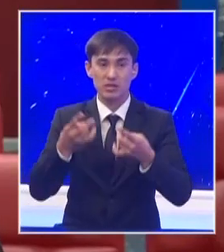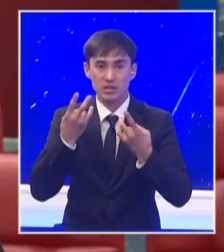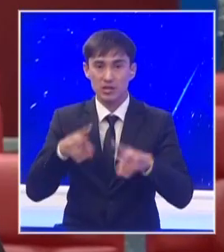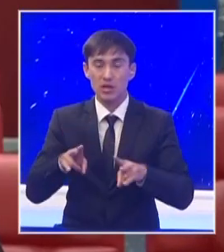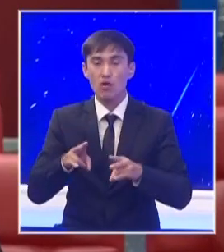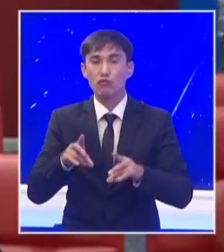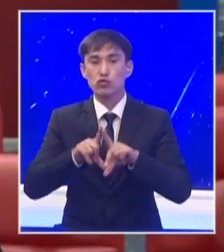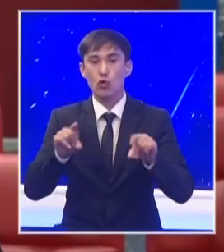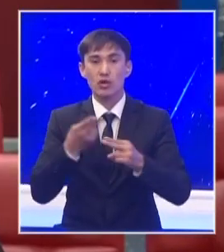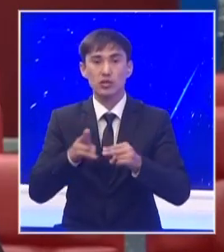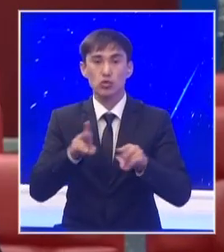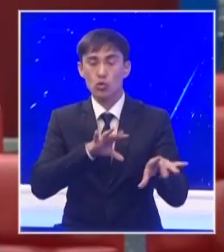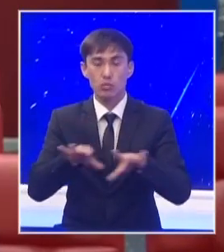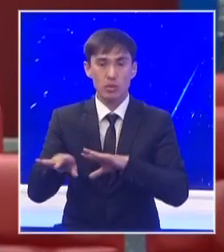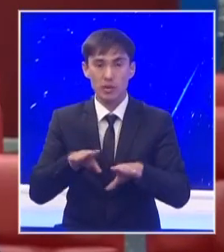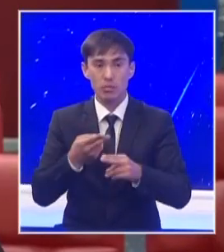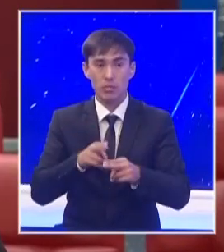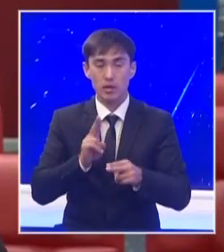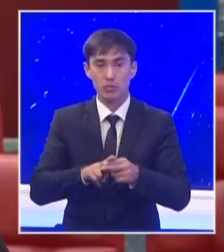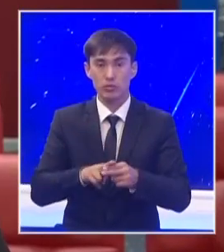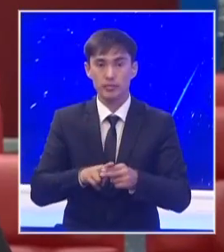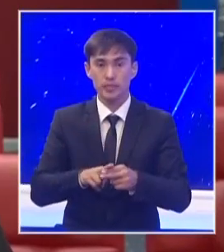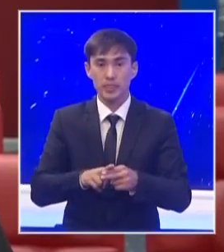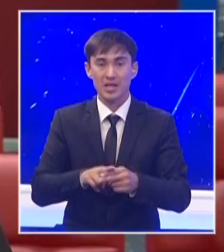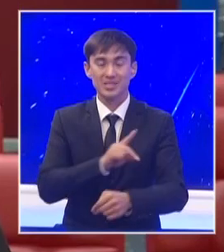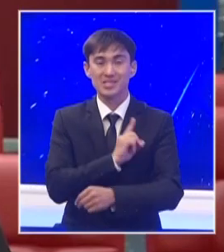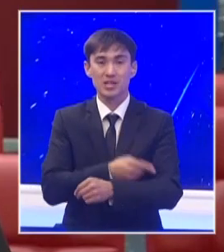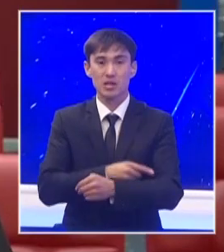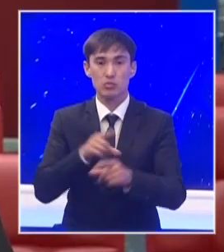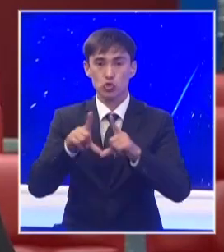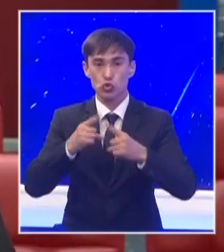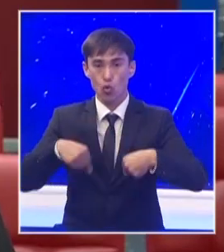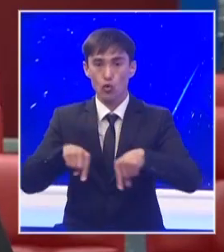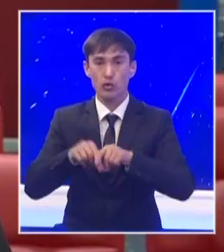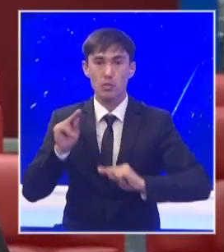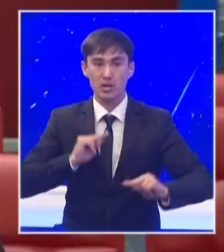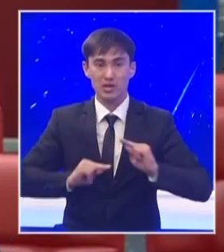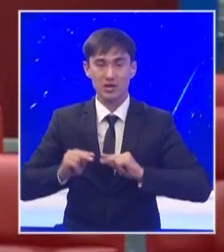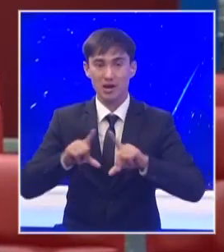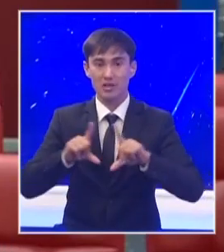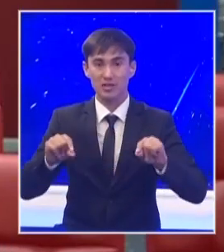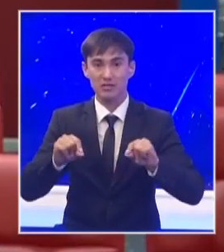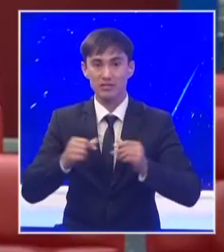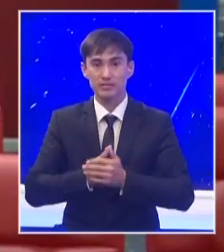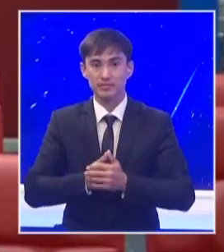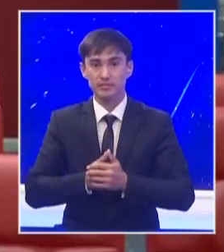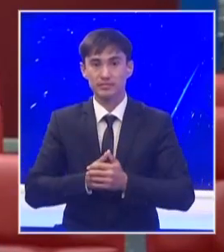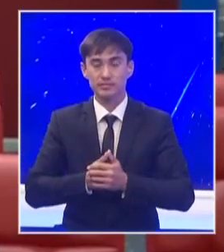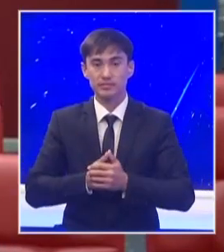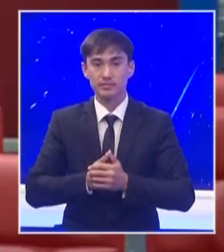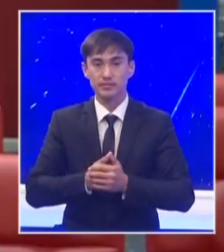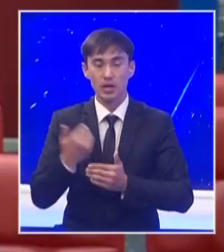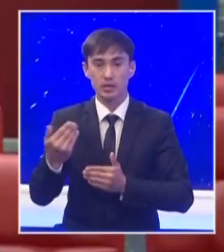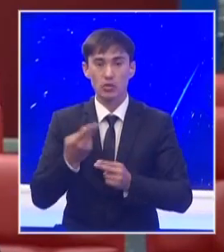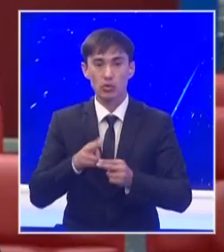В школе это школьное мероприятие, и поэтому силами школьных коллективов, педагогических коллективов, аж педагогические коллективы,